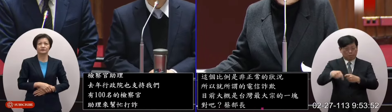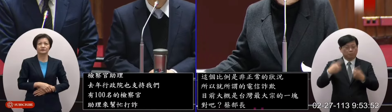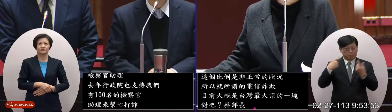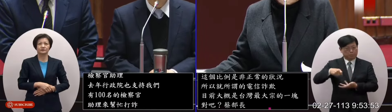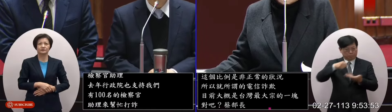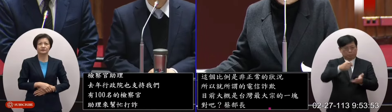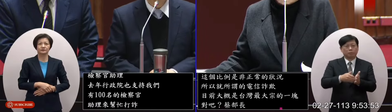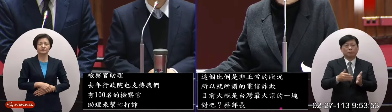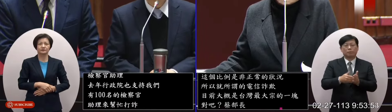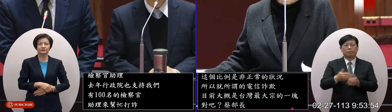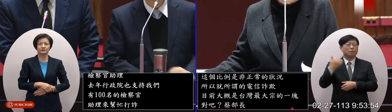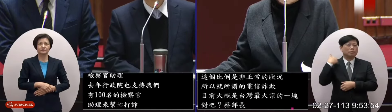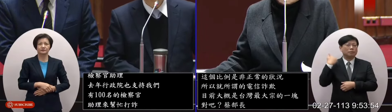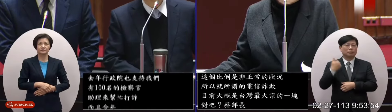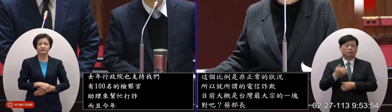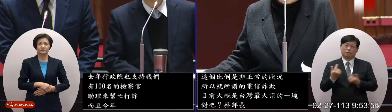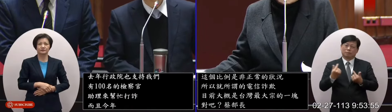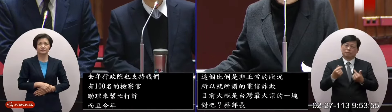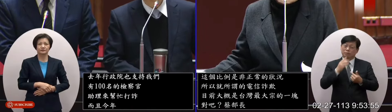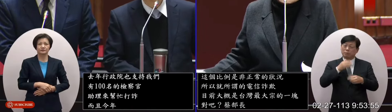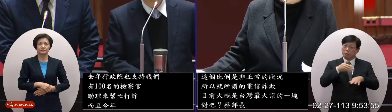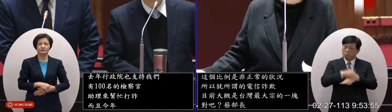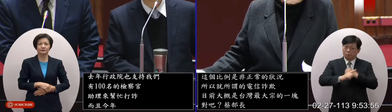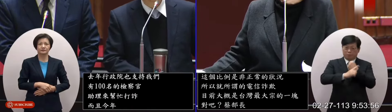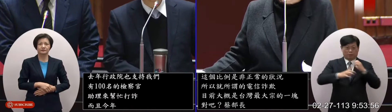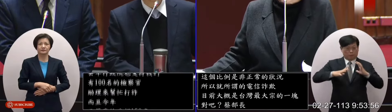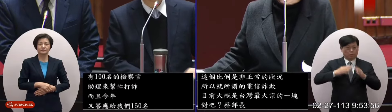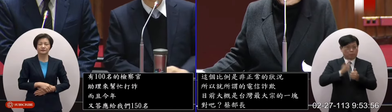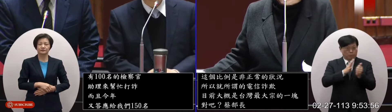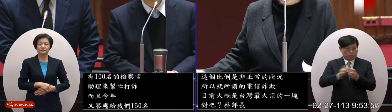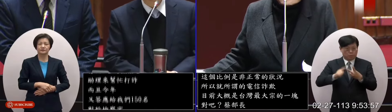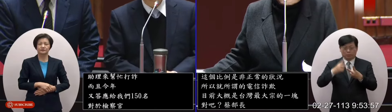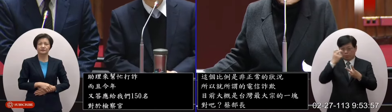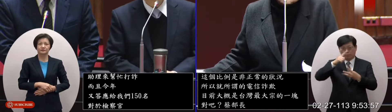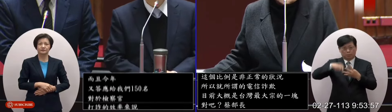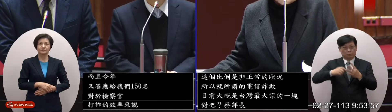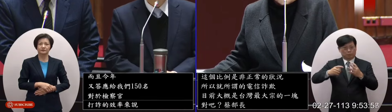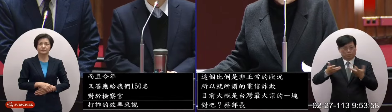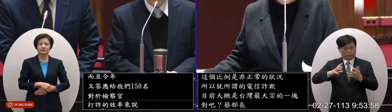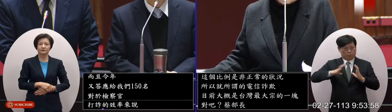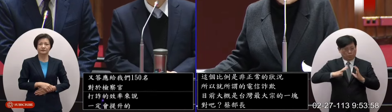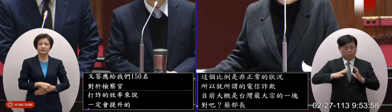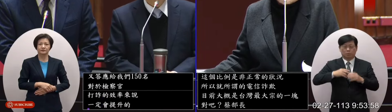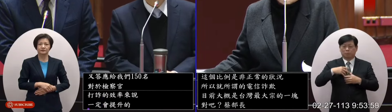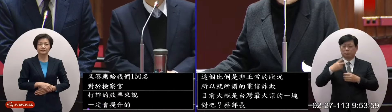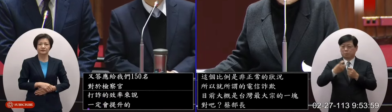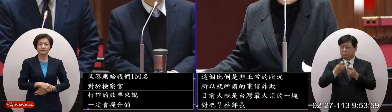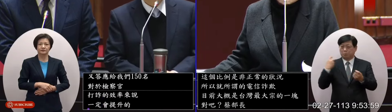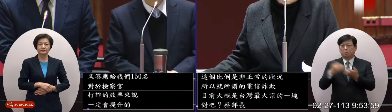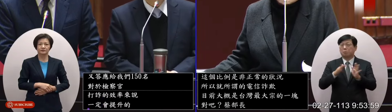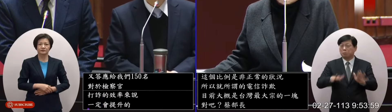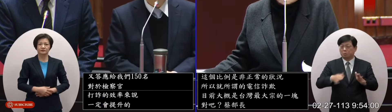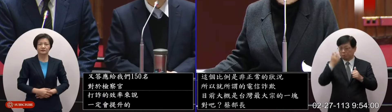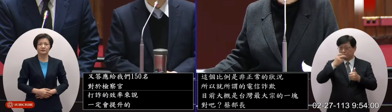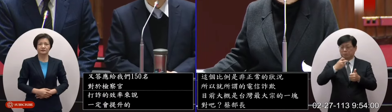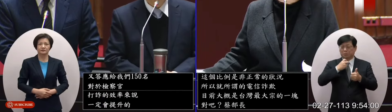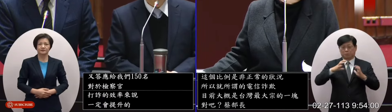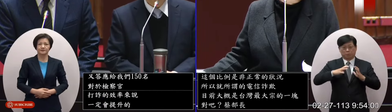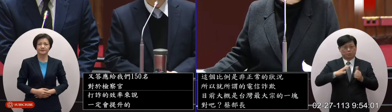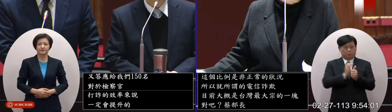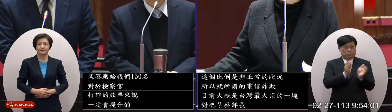提案了，但是当时只通过了法官助理还有检察事务官。那20多年来，检察官助理其实